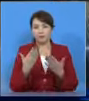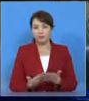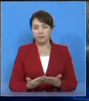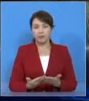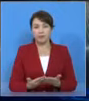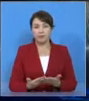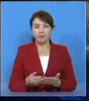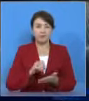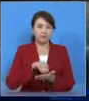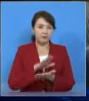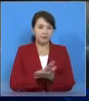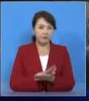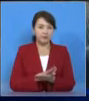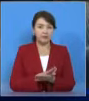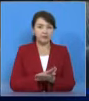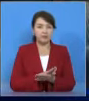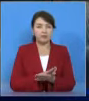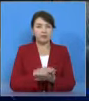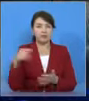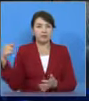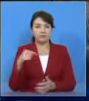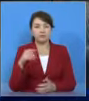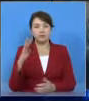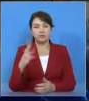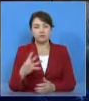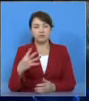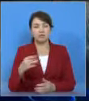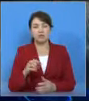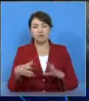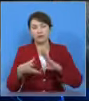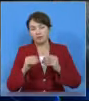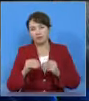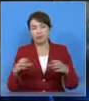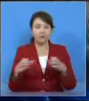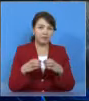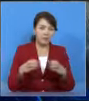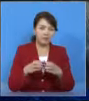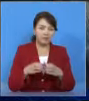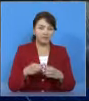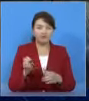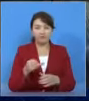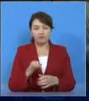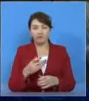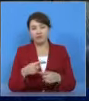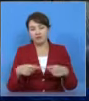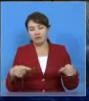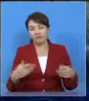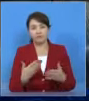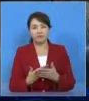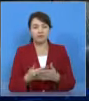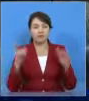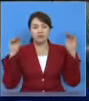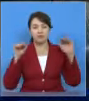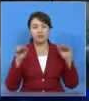области зарегистрировано официально 1004 общественных организаций, фондов, то есть это